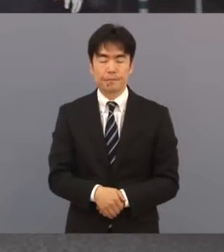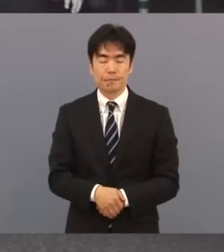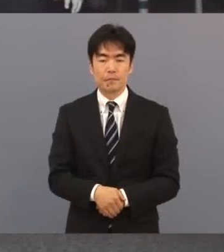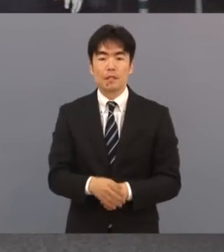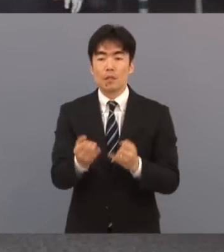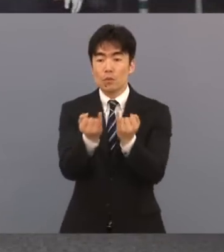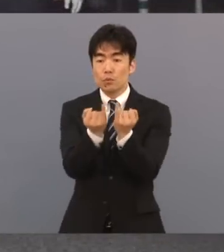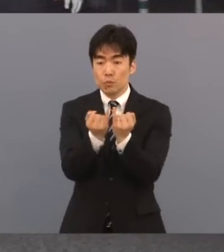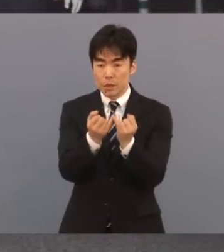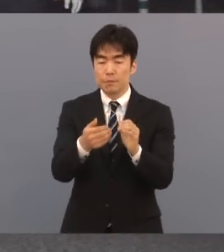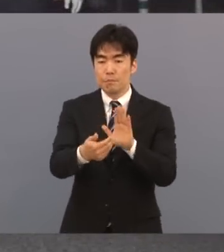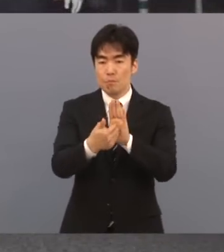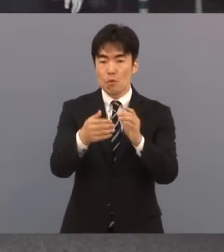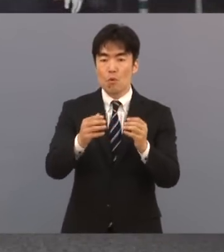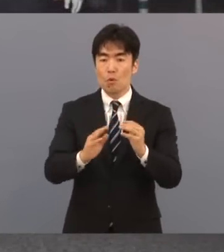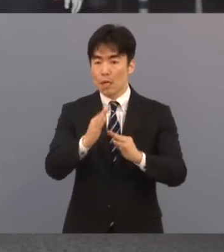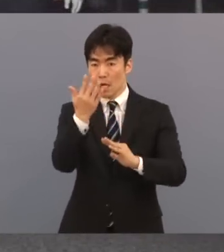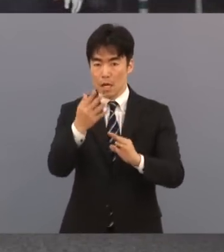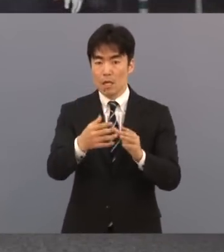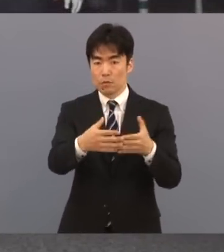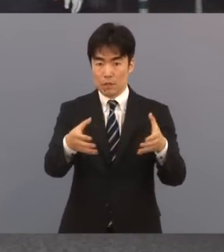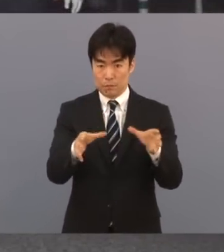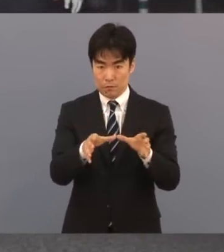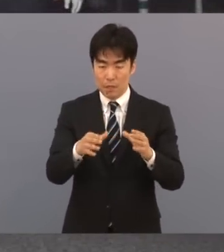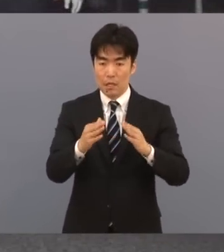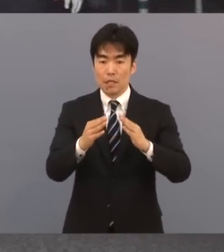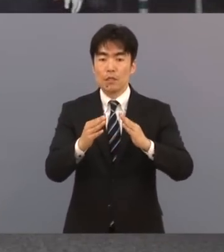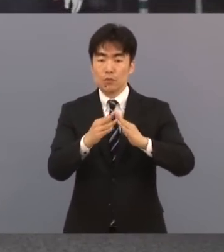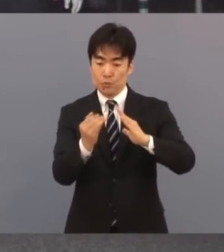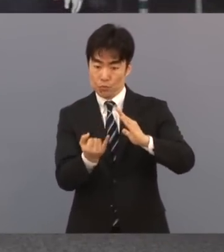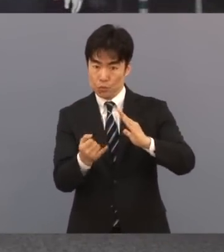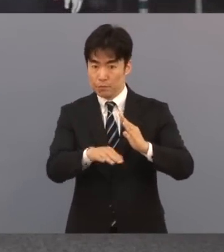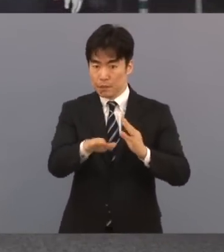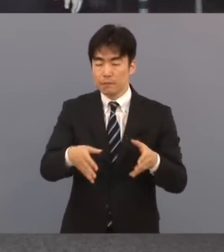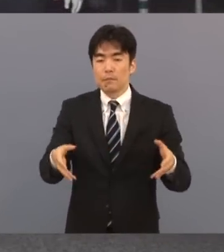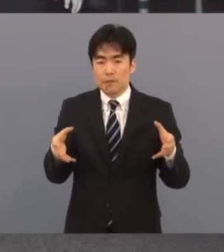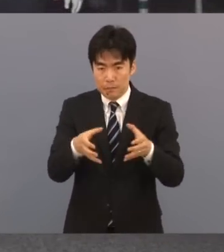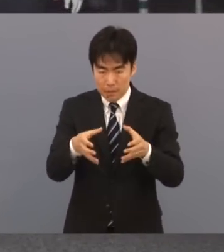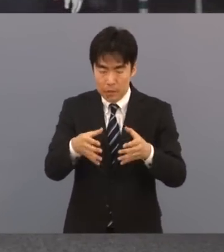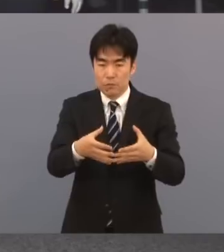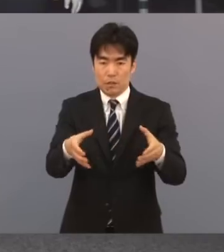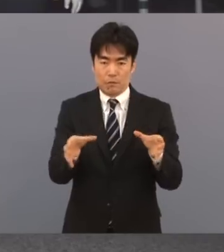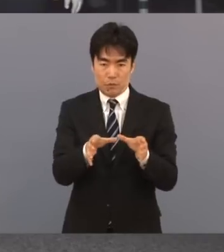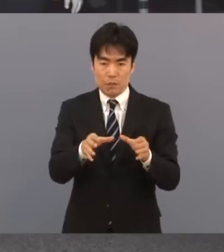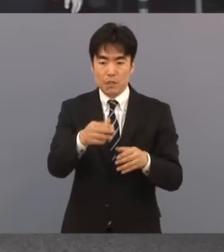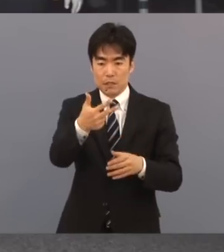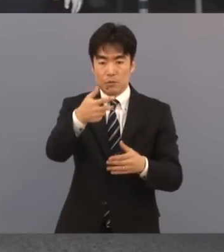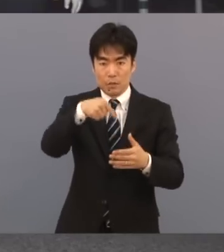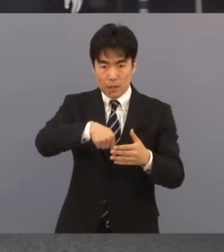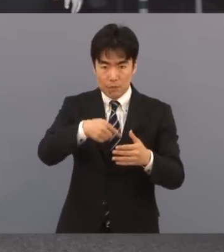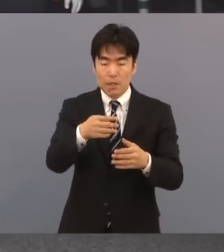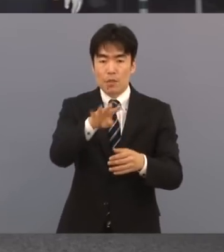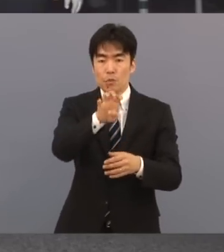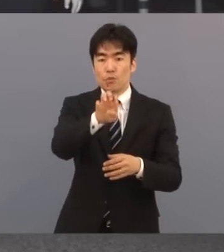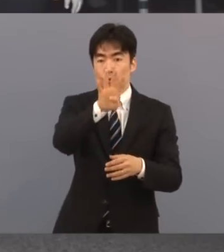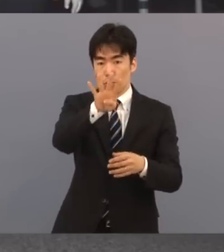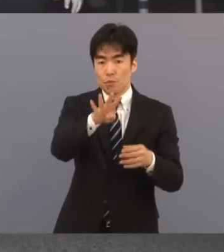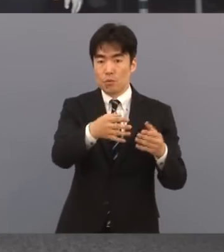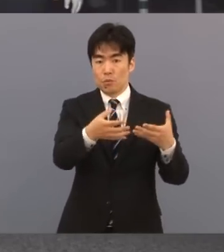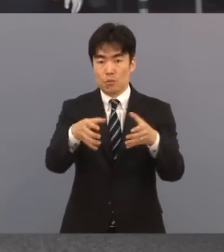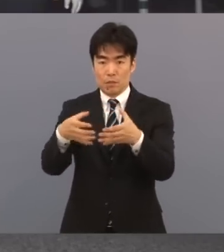婦人防火クラブは家庭の主婦などで結成されているものです。市内には44クラ